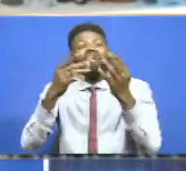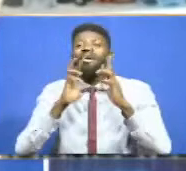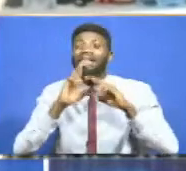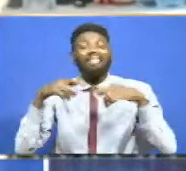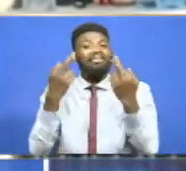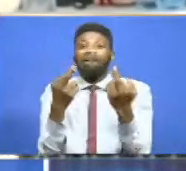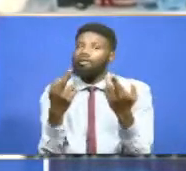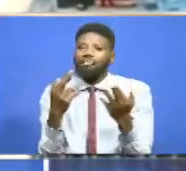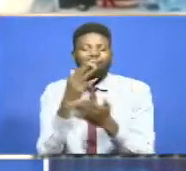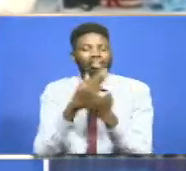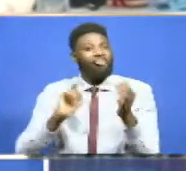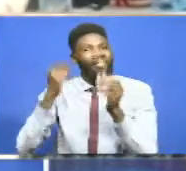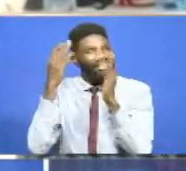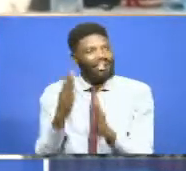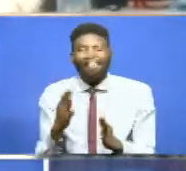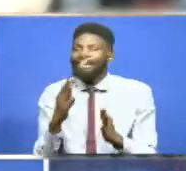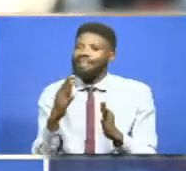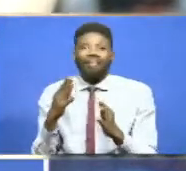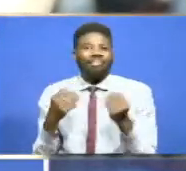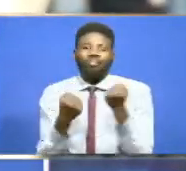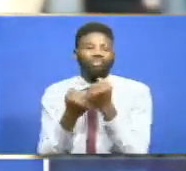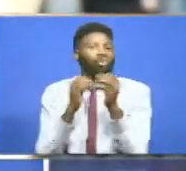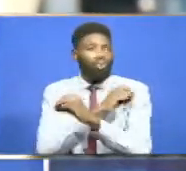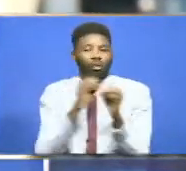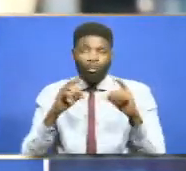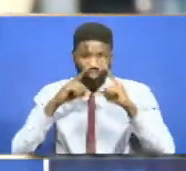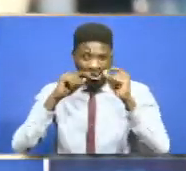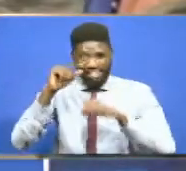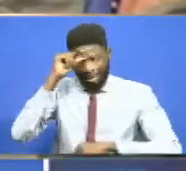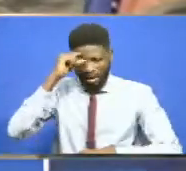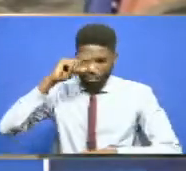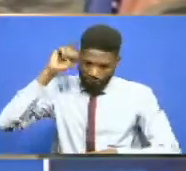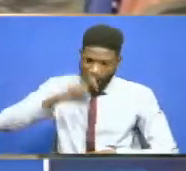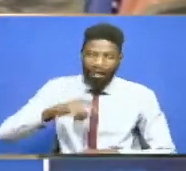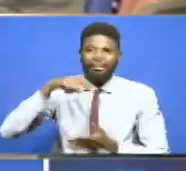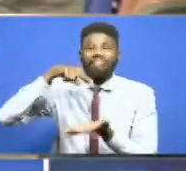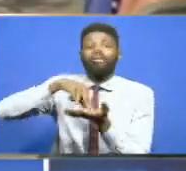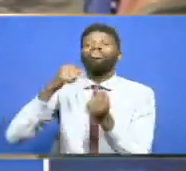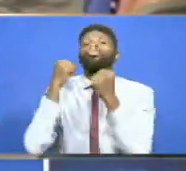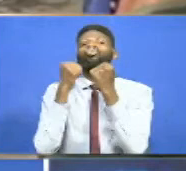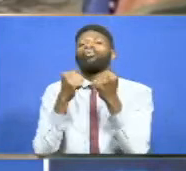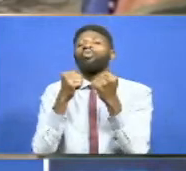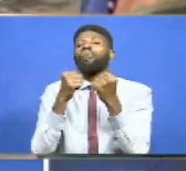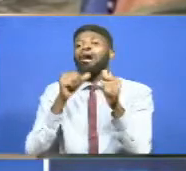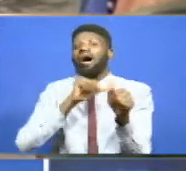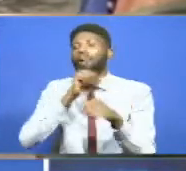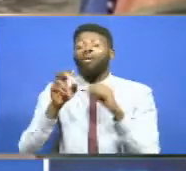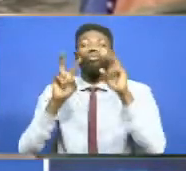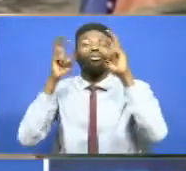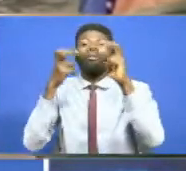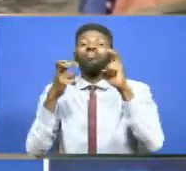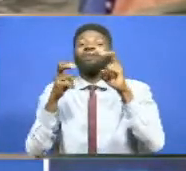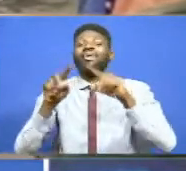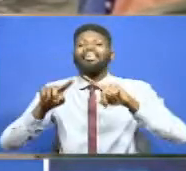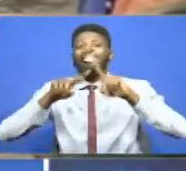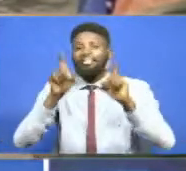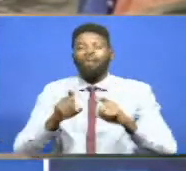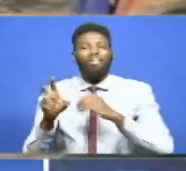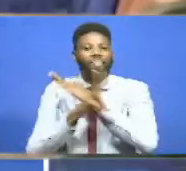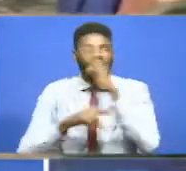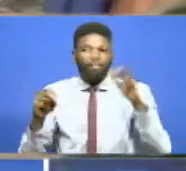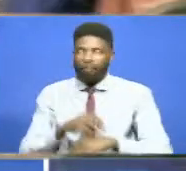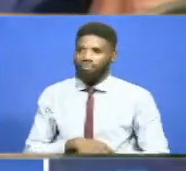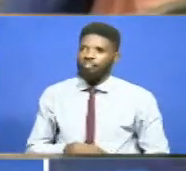serikali inapaswa kusimama kidete dhidi ya udanganyifu kwenye mtihani. Mimi maoni yangu, rais amefanya vizuri sana kwa sababu watoto hawana